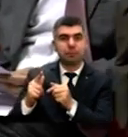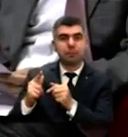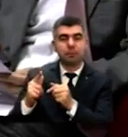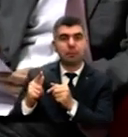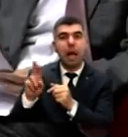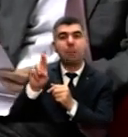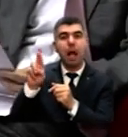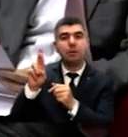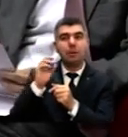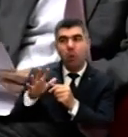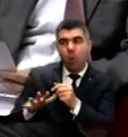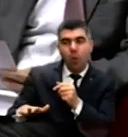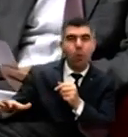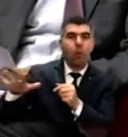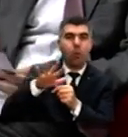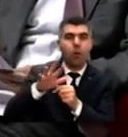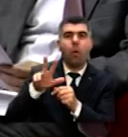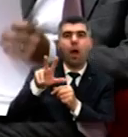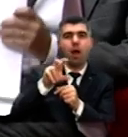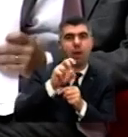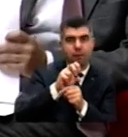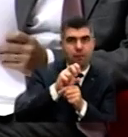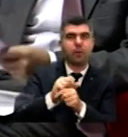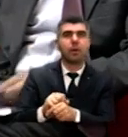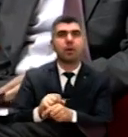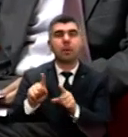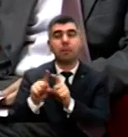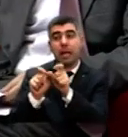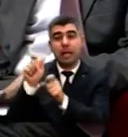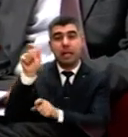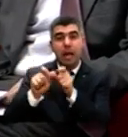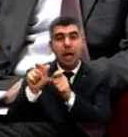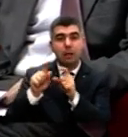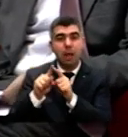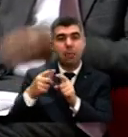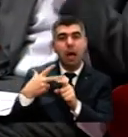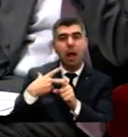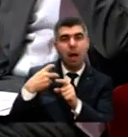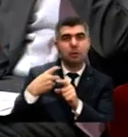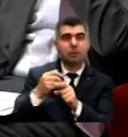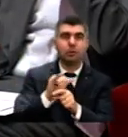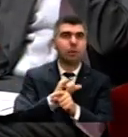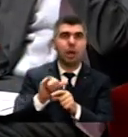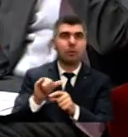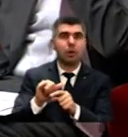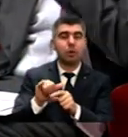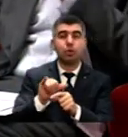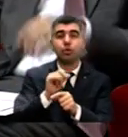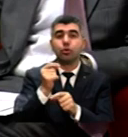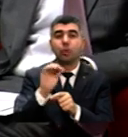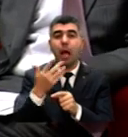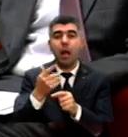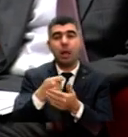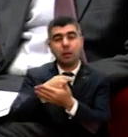الدنيا غتعرفوهم كلهم، والناس ماشي غادي يجي يقول لك تنربح، لا، شحال تتخسر؟ واش